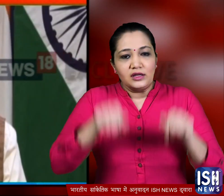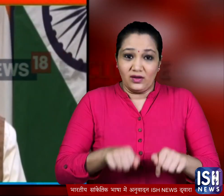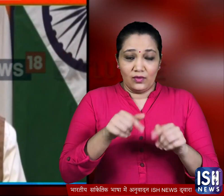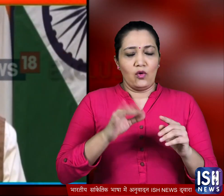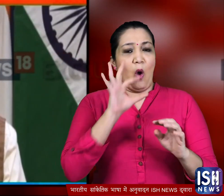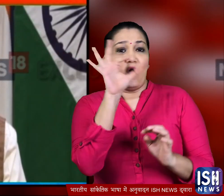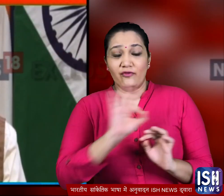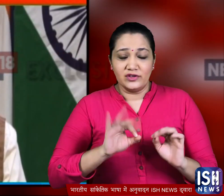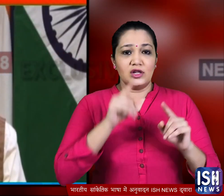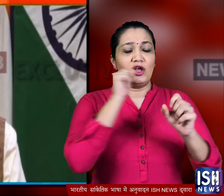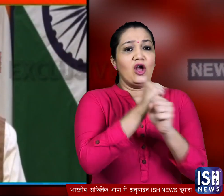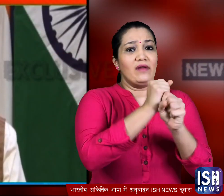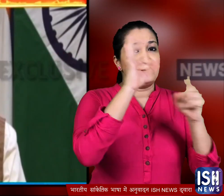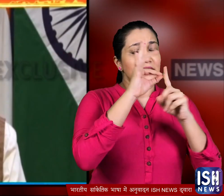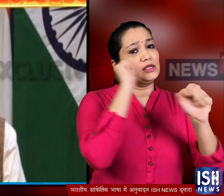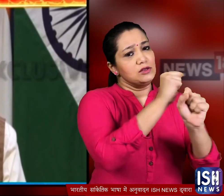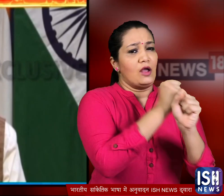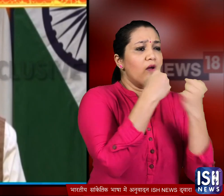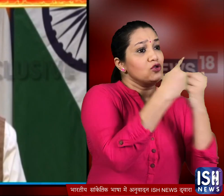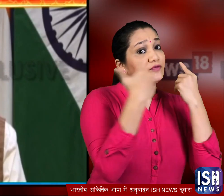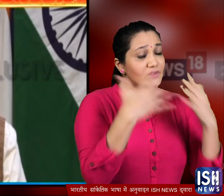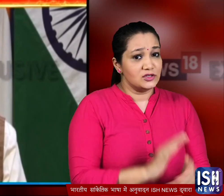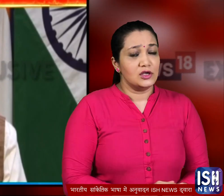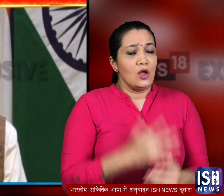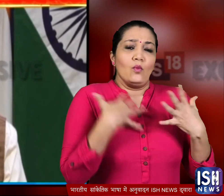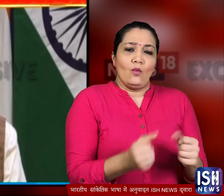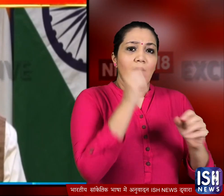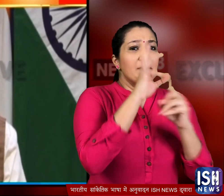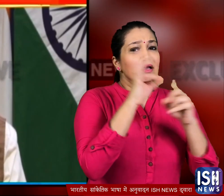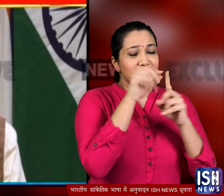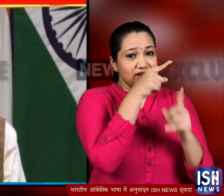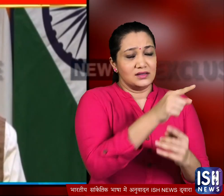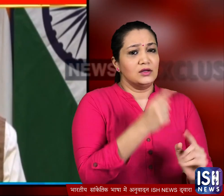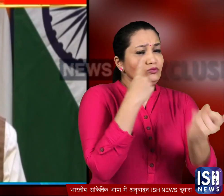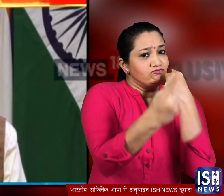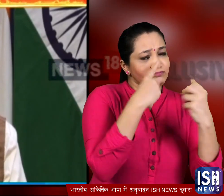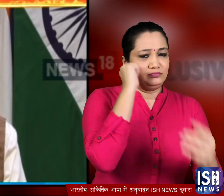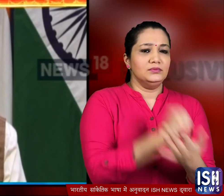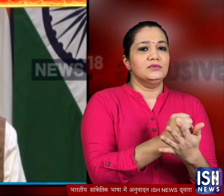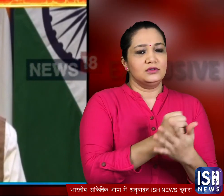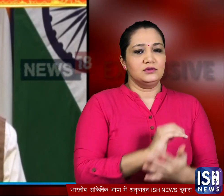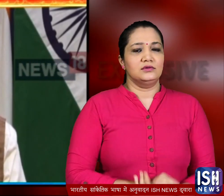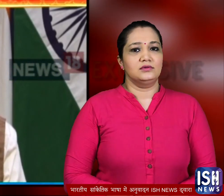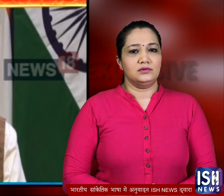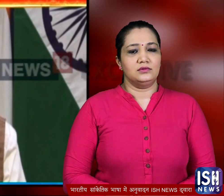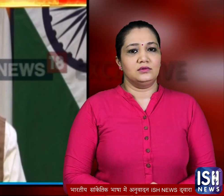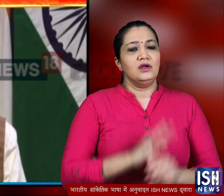This has been taken up officially with the government of Pakistan. We expect Pakistan to